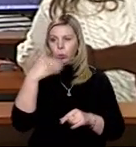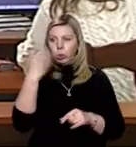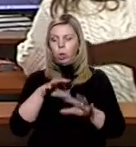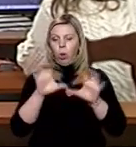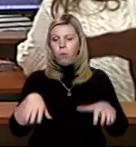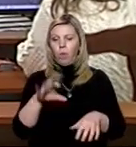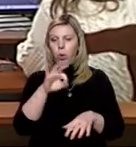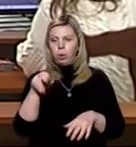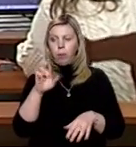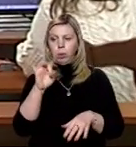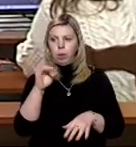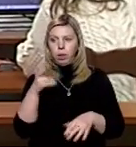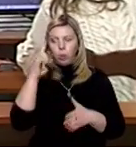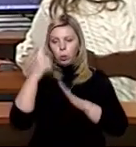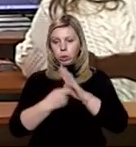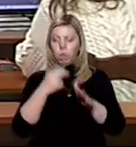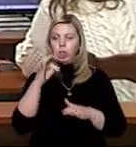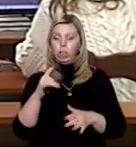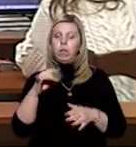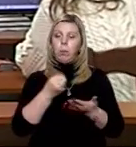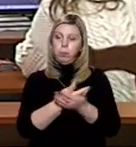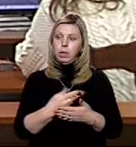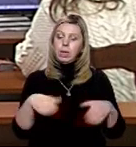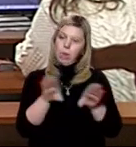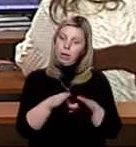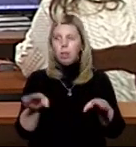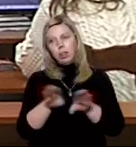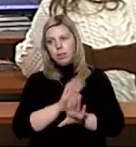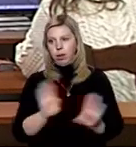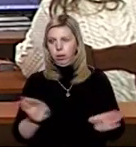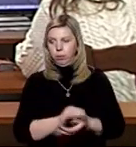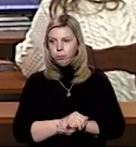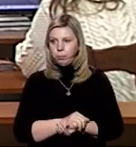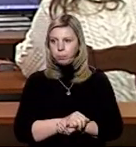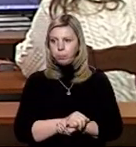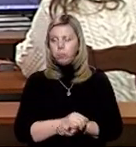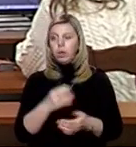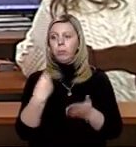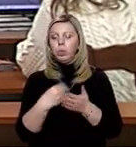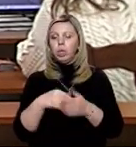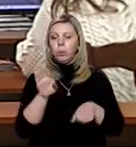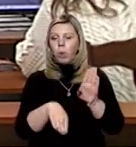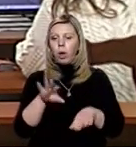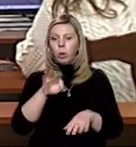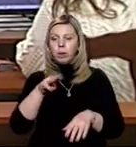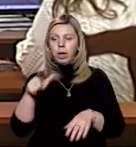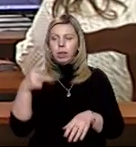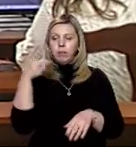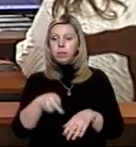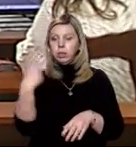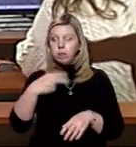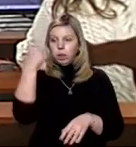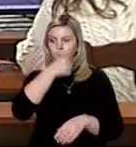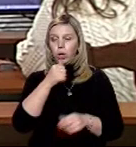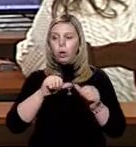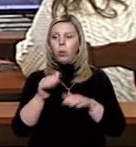голови ОДА Ігоря Бондаренка дізнатися, чи районну лікарню не закривають. Бюджет Мукачівської ОТГ на